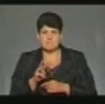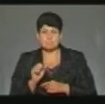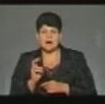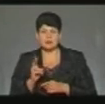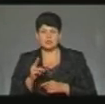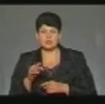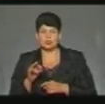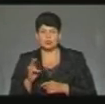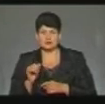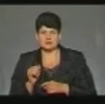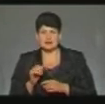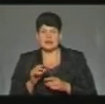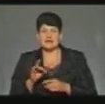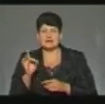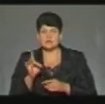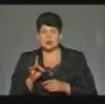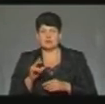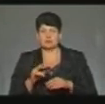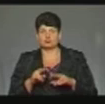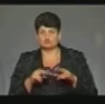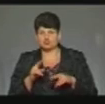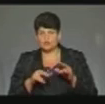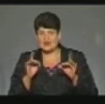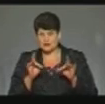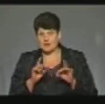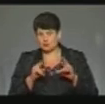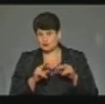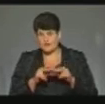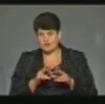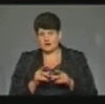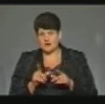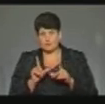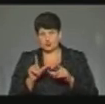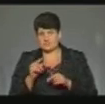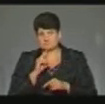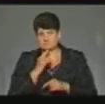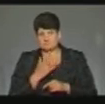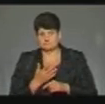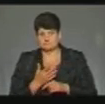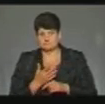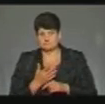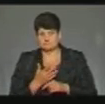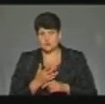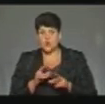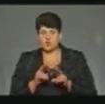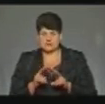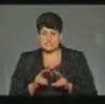що ресторан побудували, а проїзд трошки складний. Ну, розглядається такі також